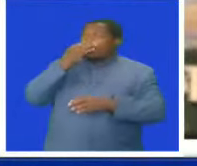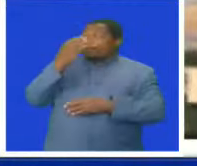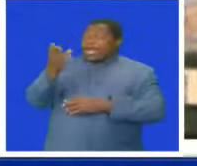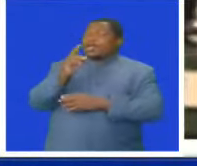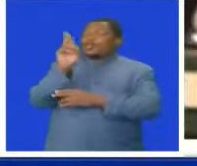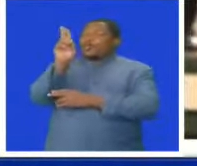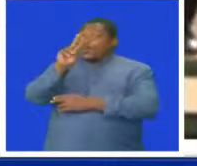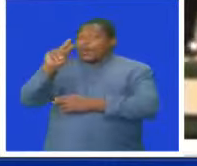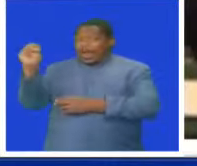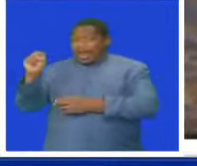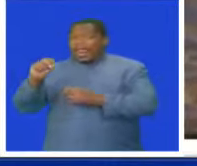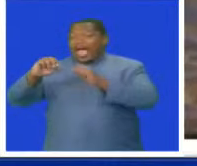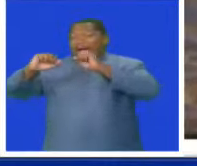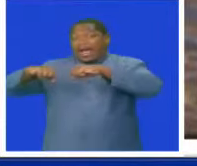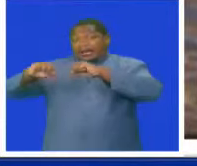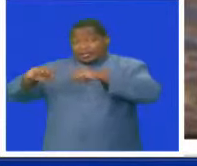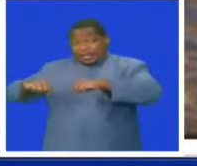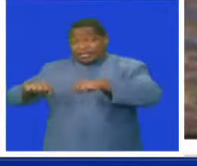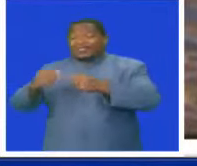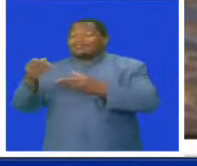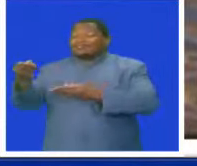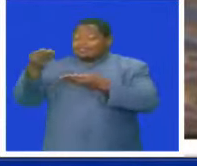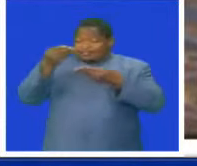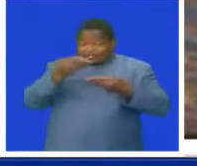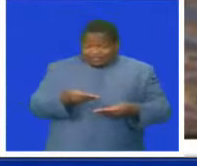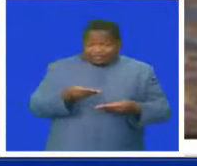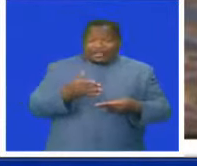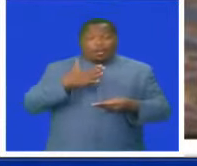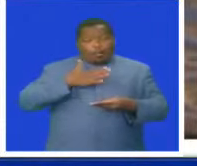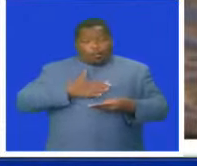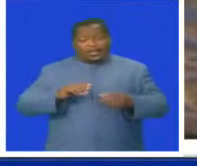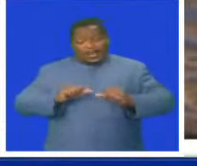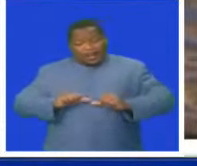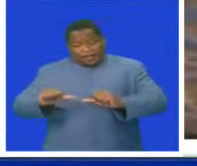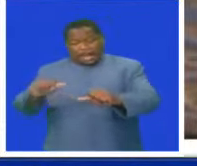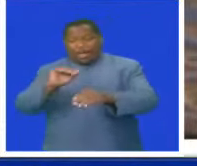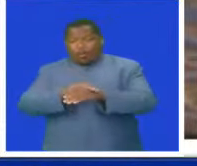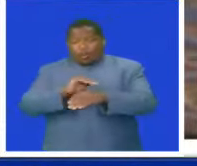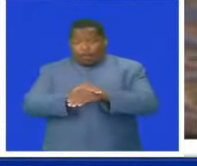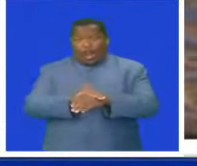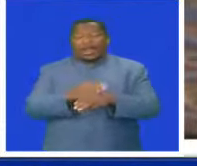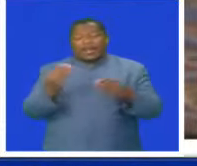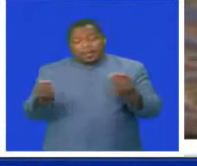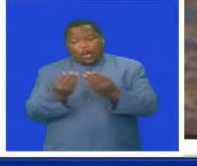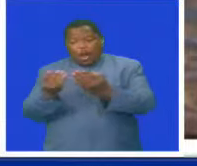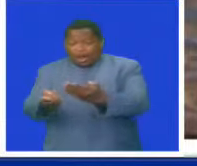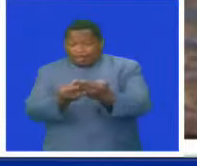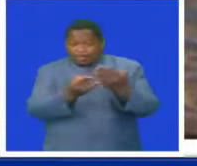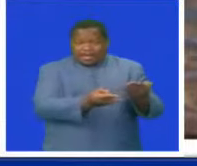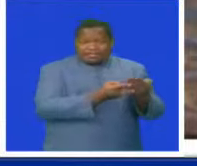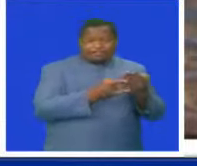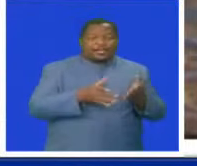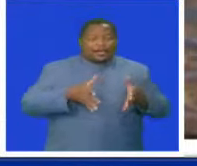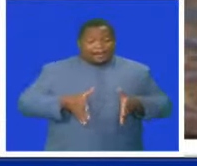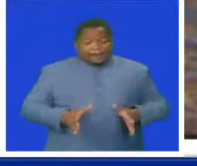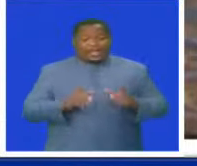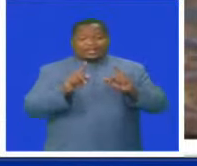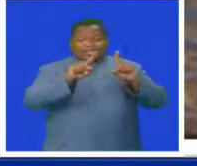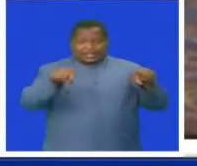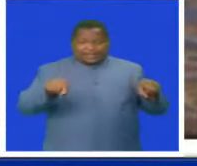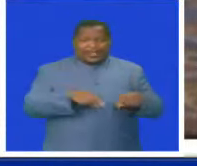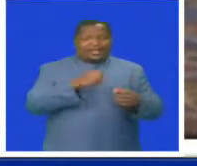bate buve. Emapoint lamabili kufanele ukuthi endiwe. Kwathi wakufanele kube khona umvulo okhethwako